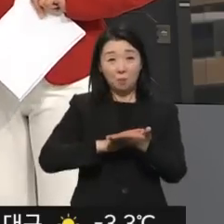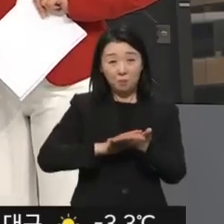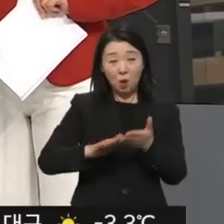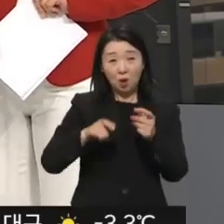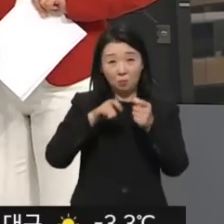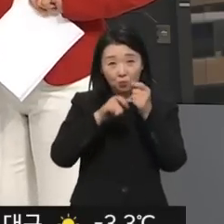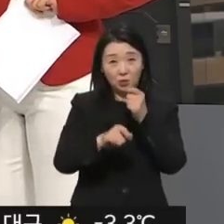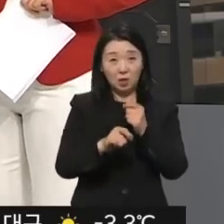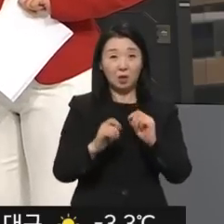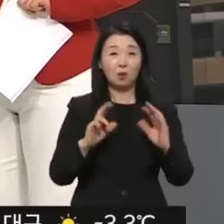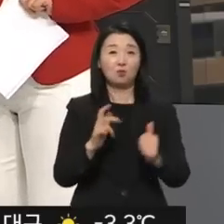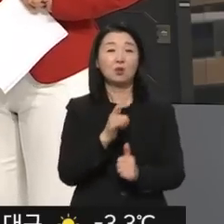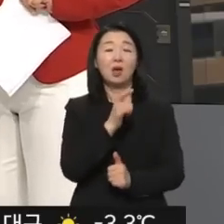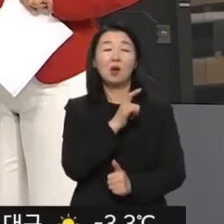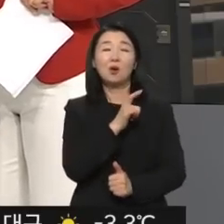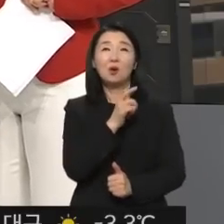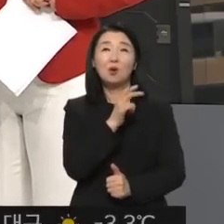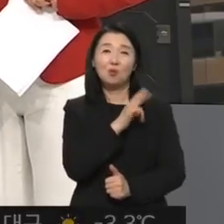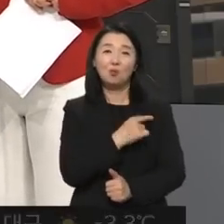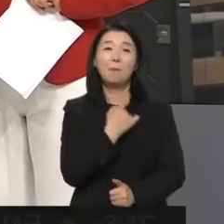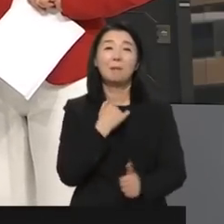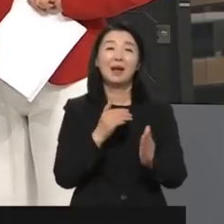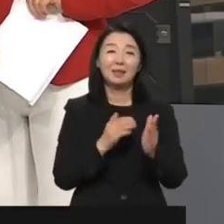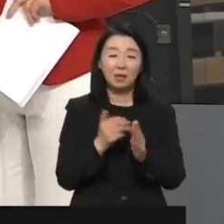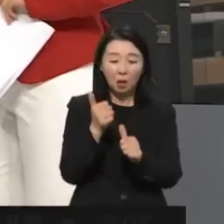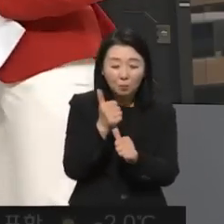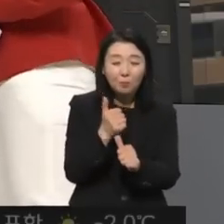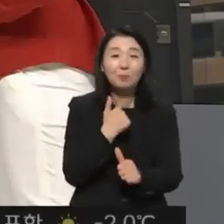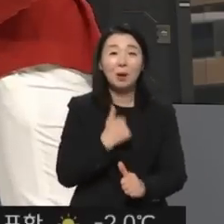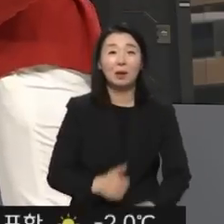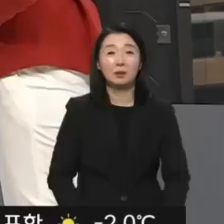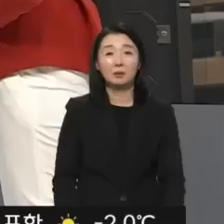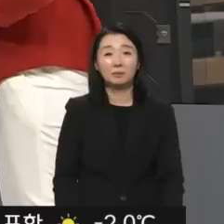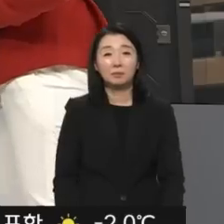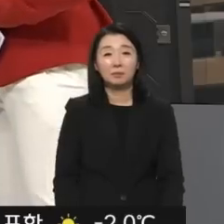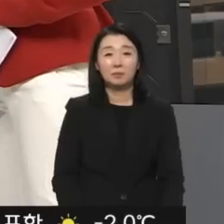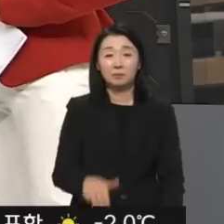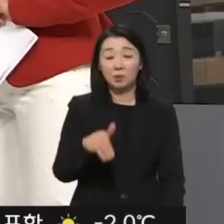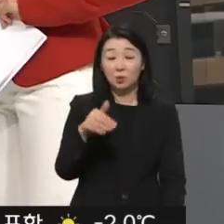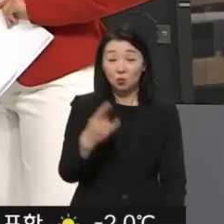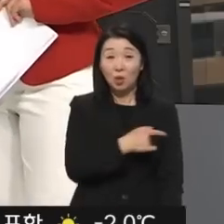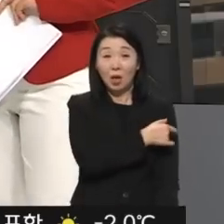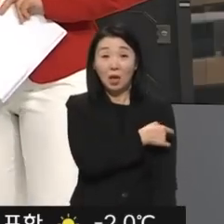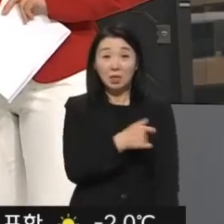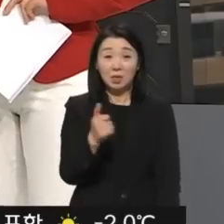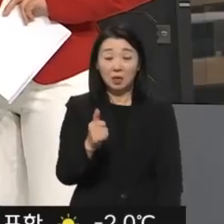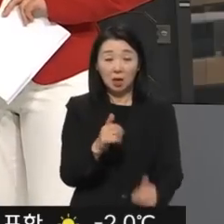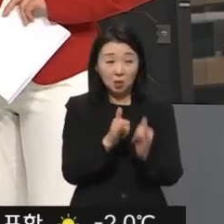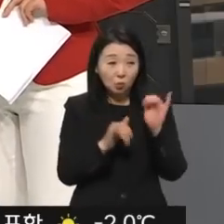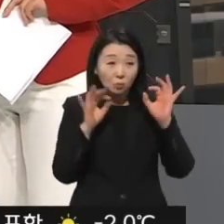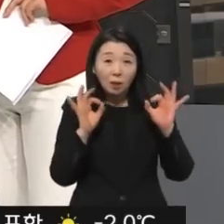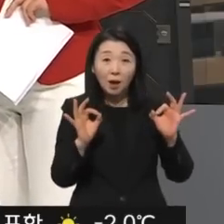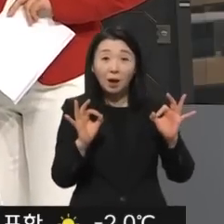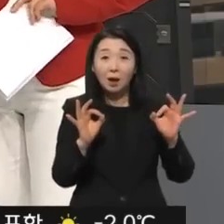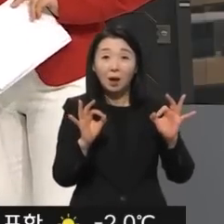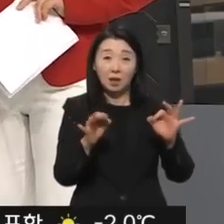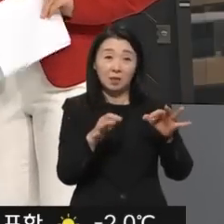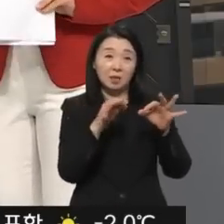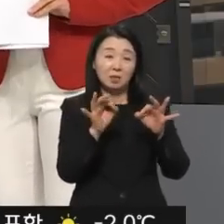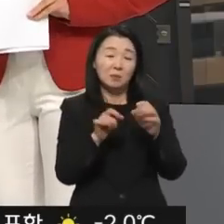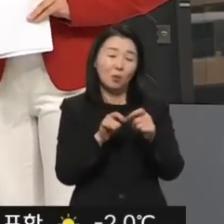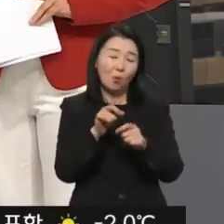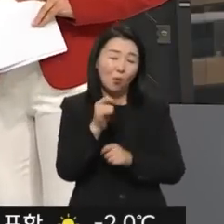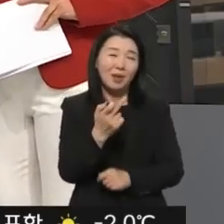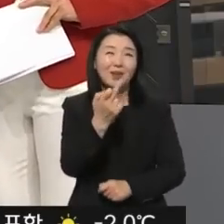평화부지사가 이 국회의원이던 시절에 보좌관을 지내기도 했습니다. 최 이사의 이력도 관심을 끕니다. 김 씨와는 오랜